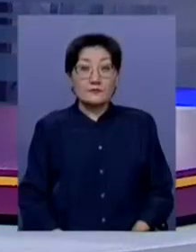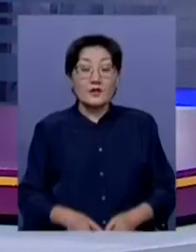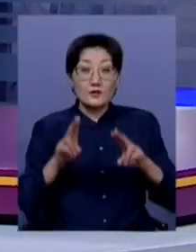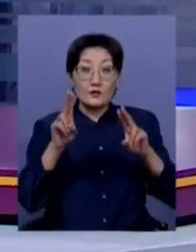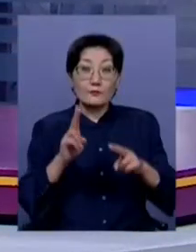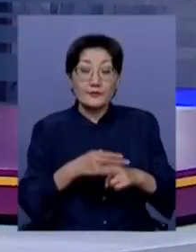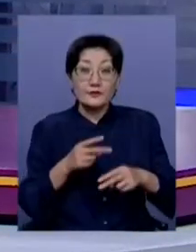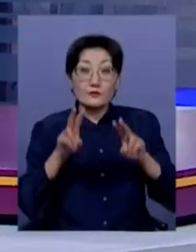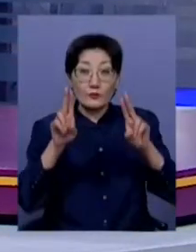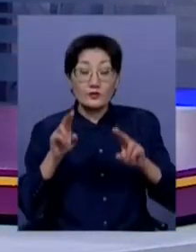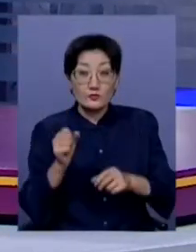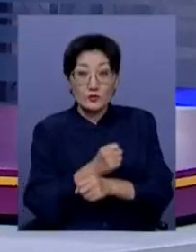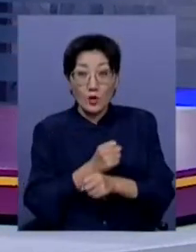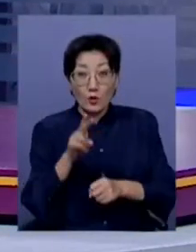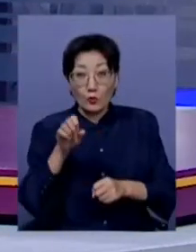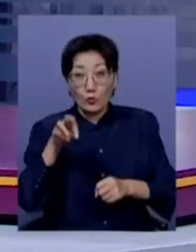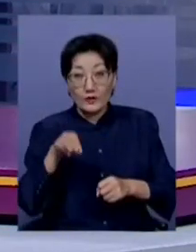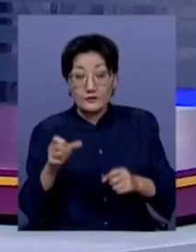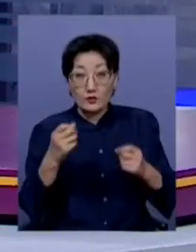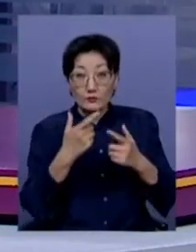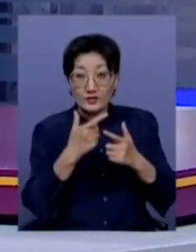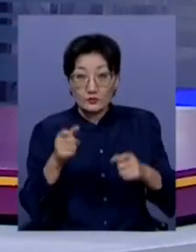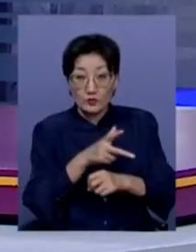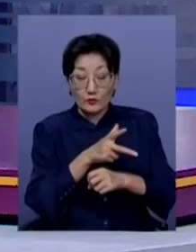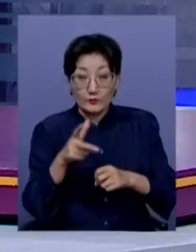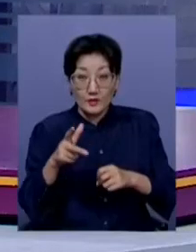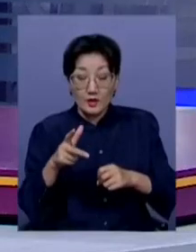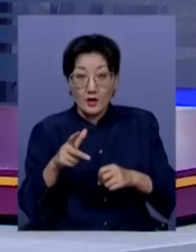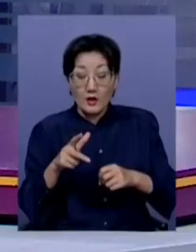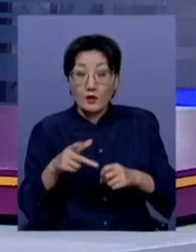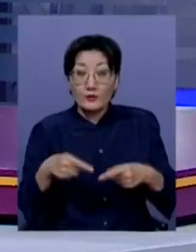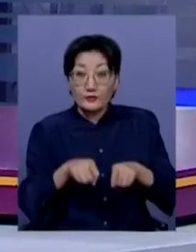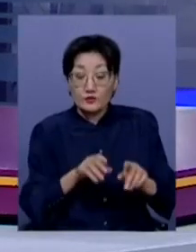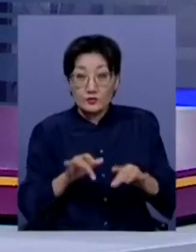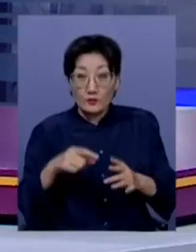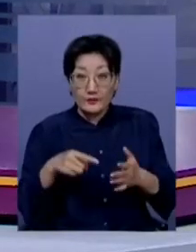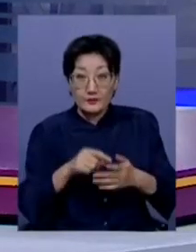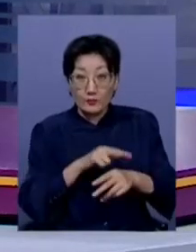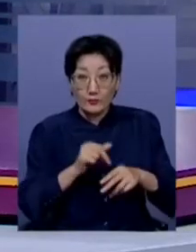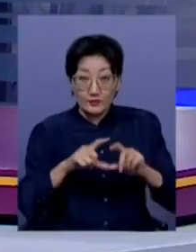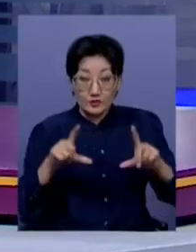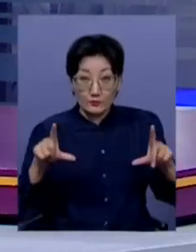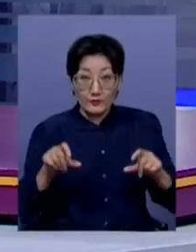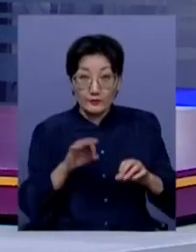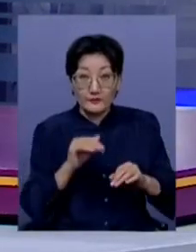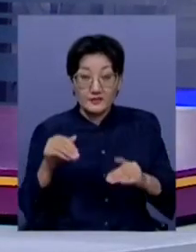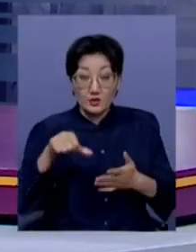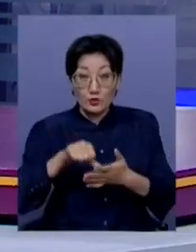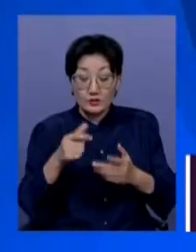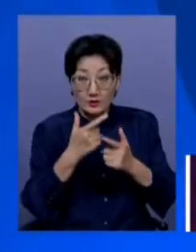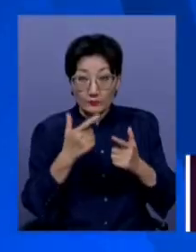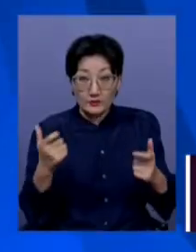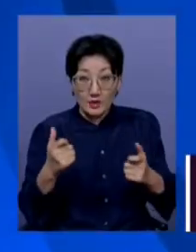Ережесіз жекпе-жек чемпионы Қуат Хамитов жариялаған видео заңсыз әрекет. Бұл туралы қалалық полиция департаментінің ресми өкілі